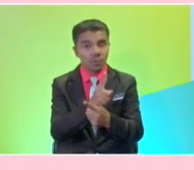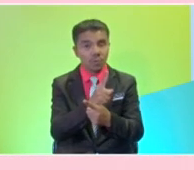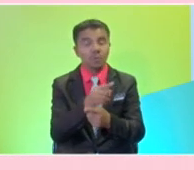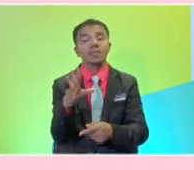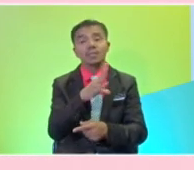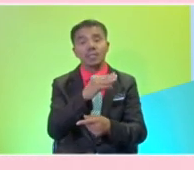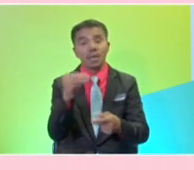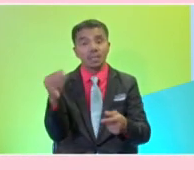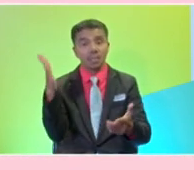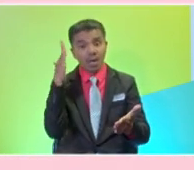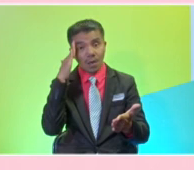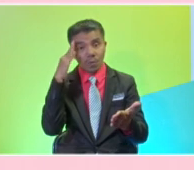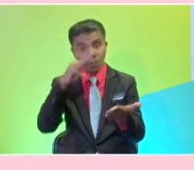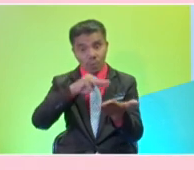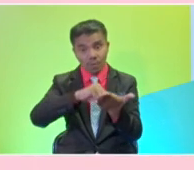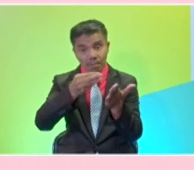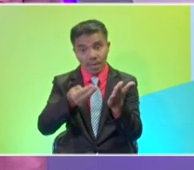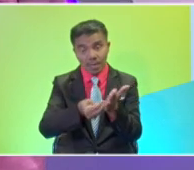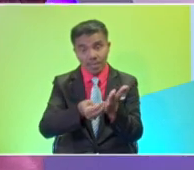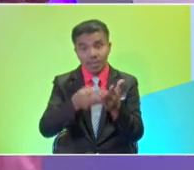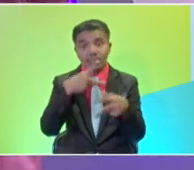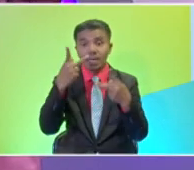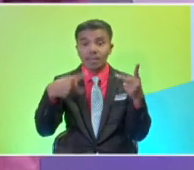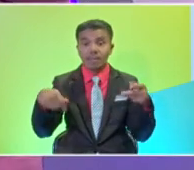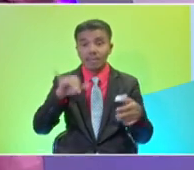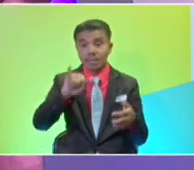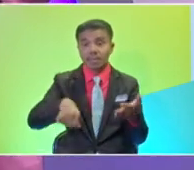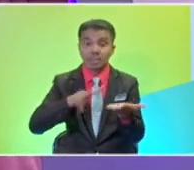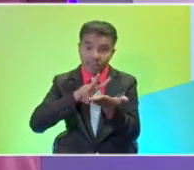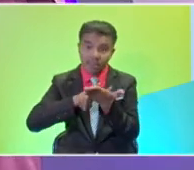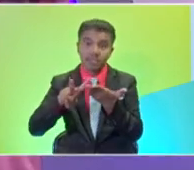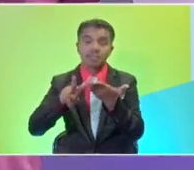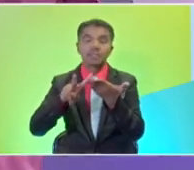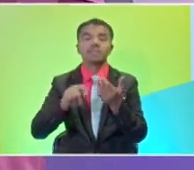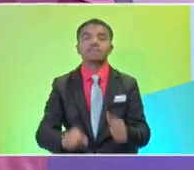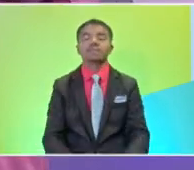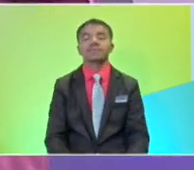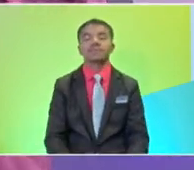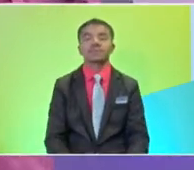maknanya makna kalimah yang dibaca kita fokus P du saujuk